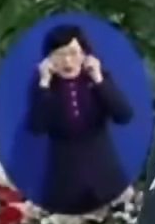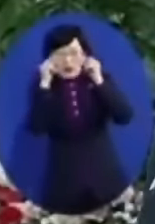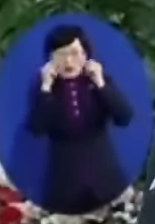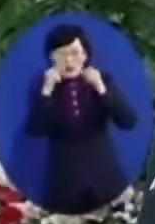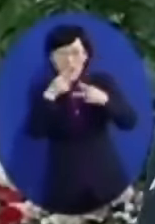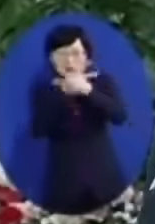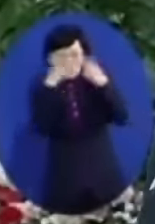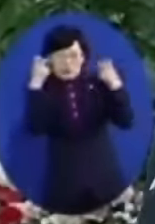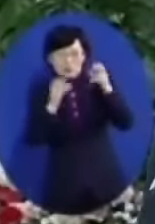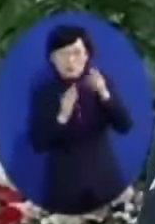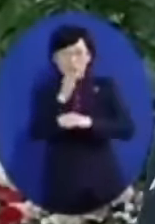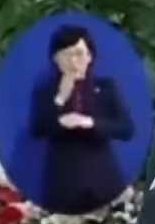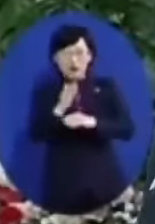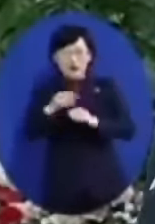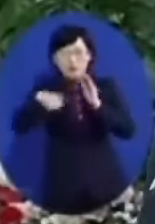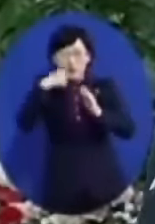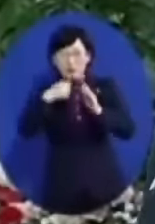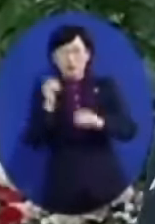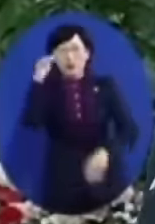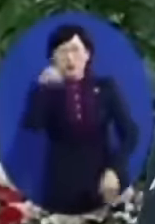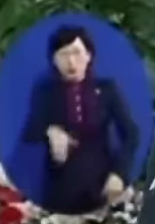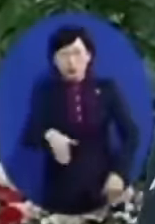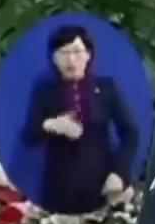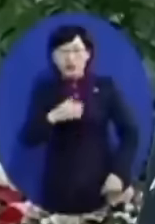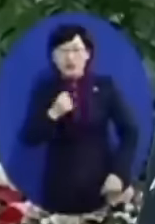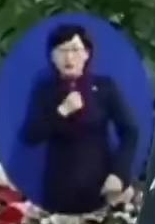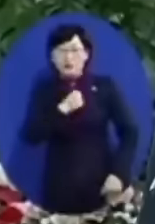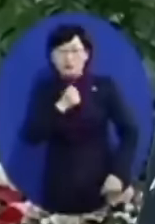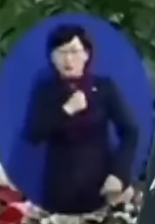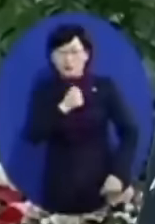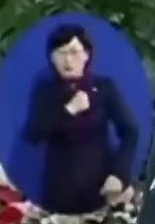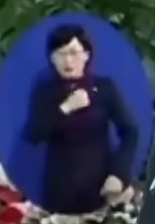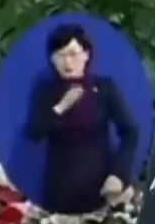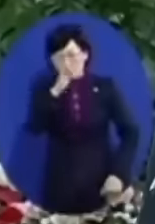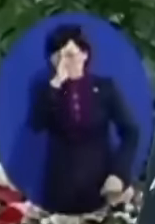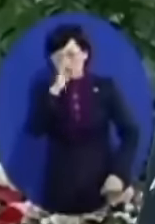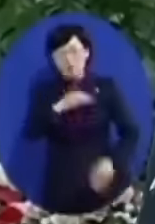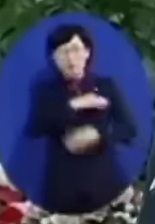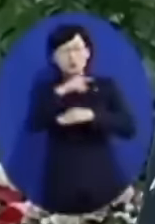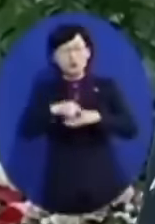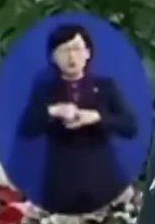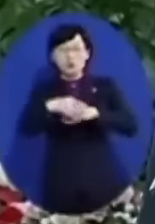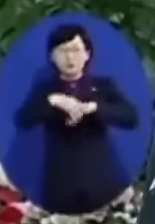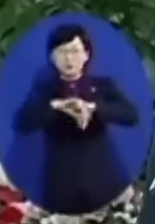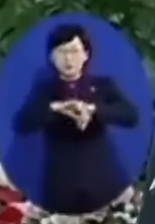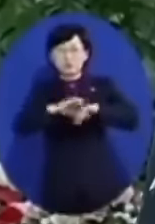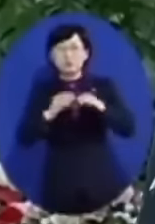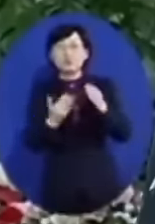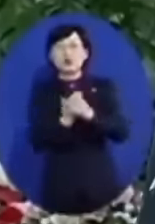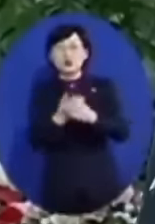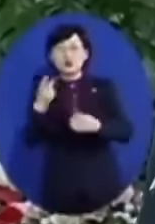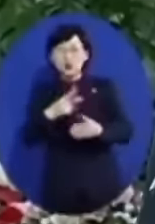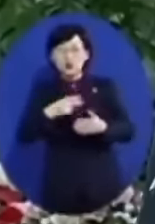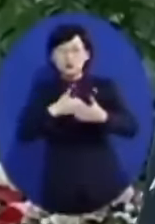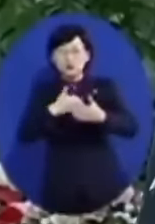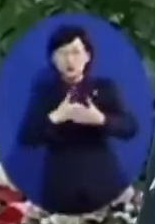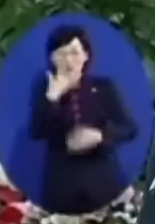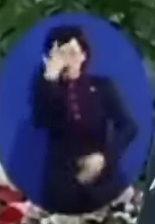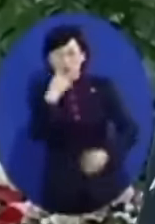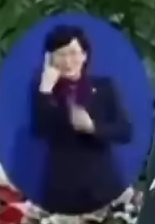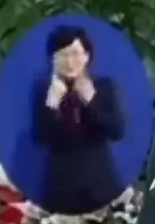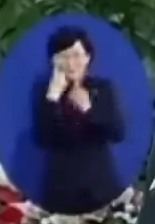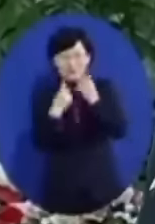식욕 저하 등 두통, 가슴 답답함 등의 신체 증상을 나타냅니다. 또한 불안, 우울,